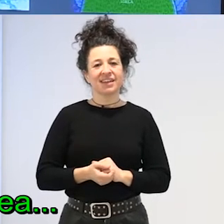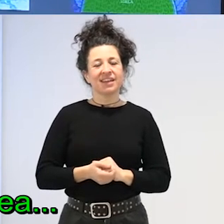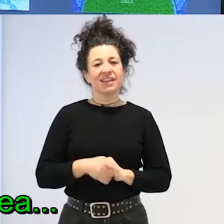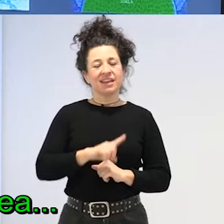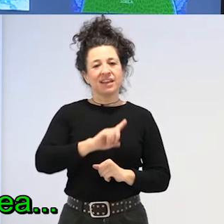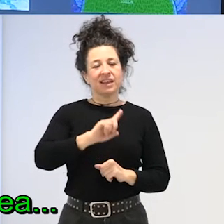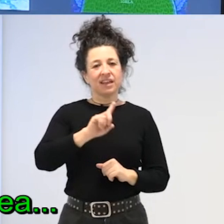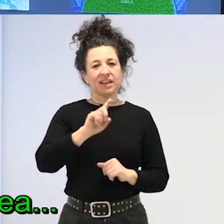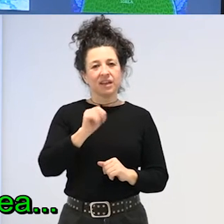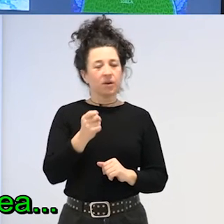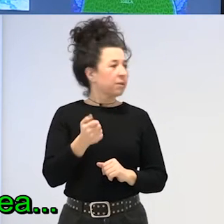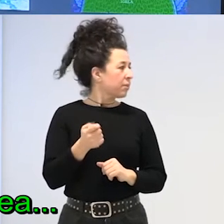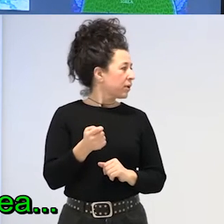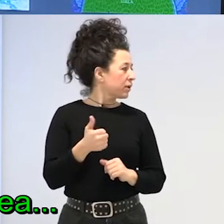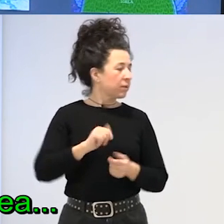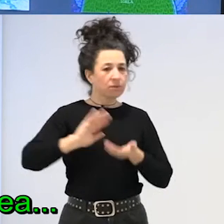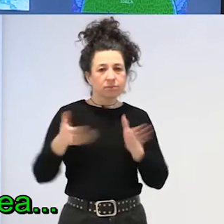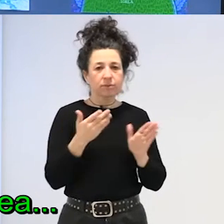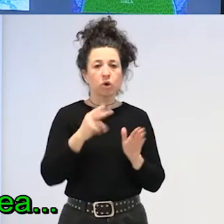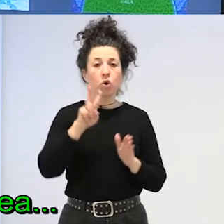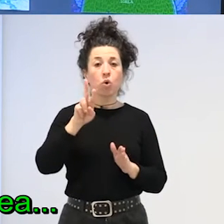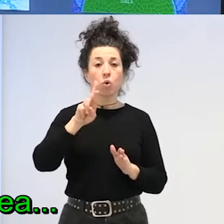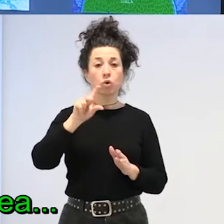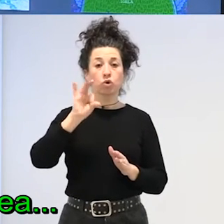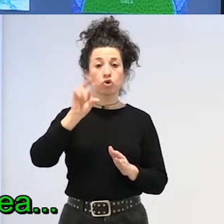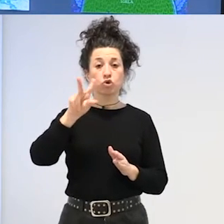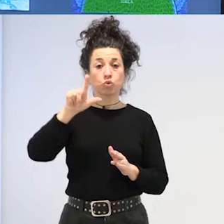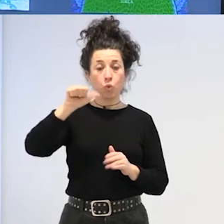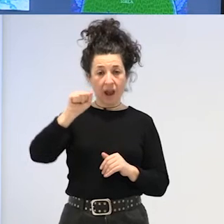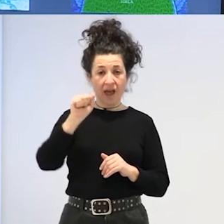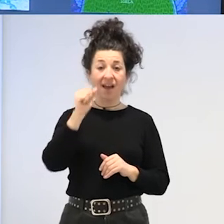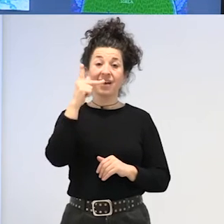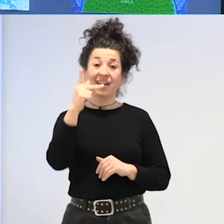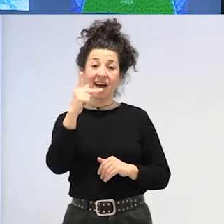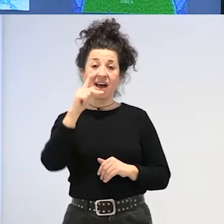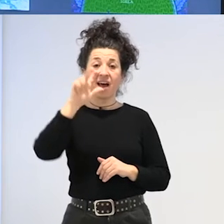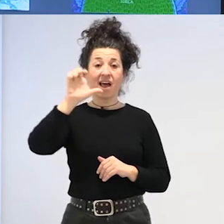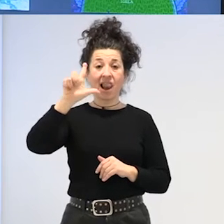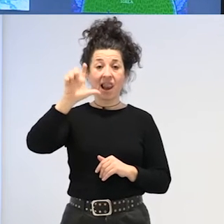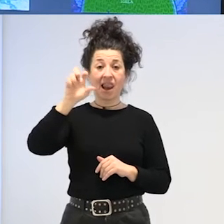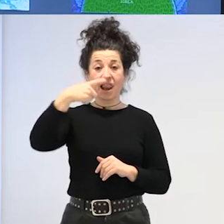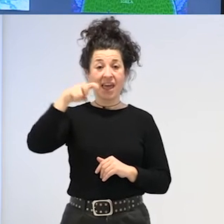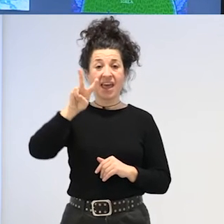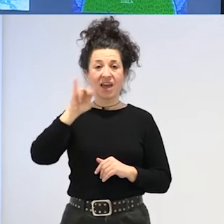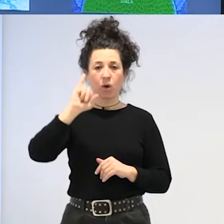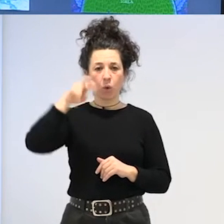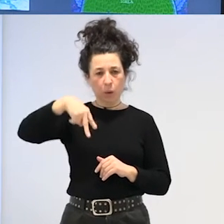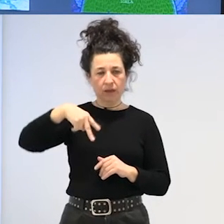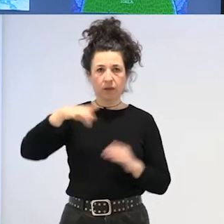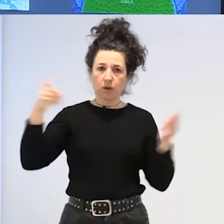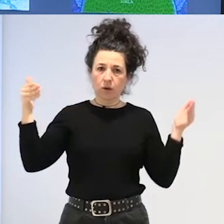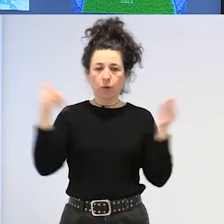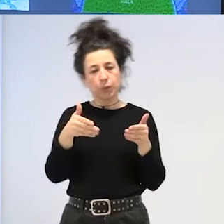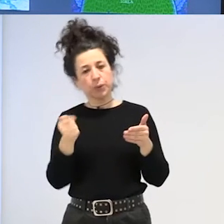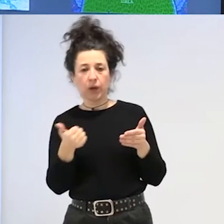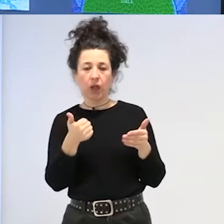Eta epizkatarin, bueno, eske Ursula K. Le Guinekin narin aritzea, bueno, baina bai, saiatuko gara.